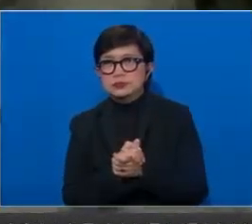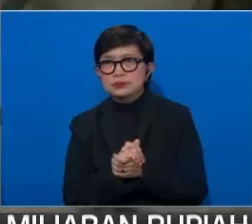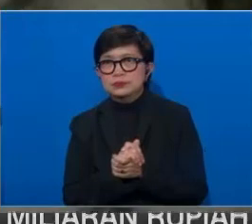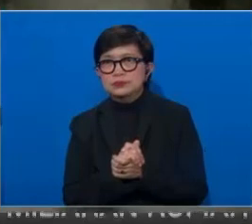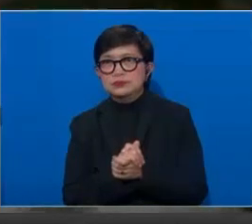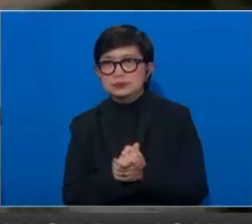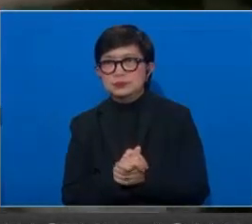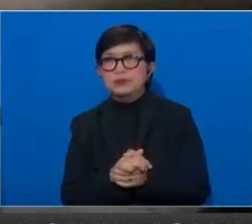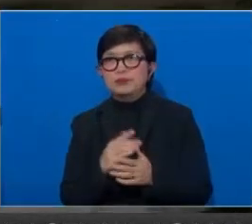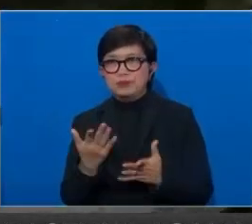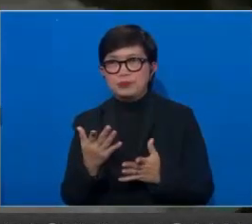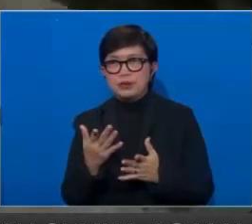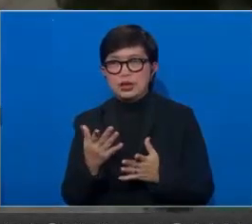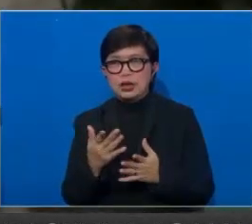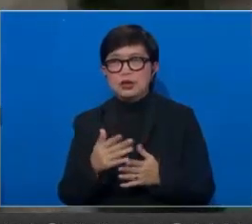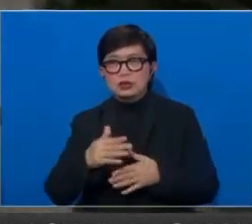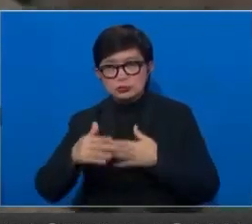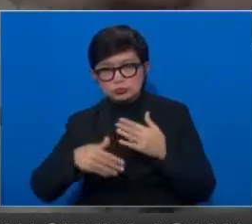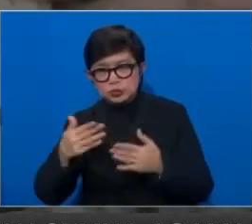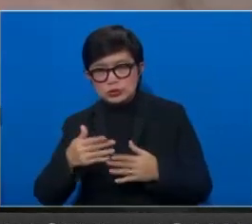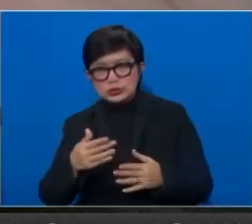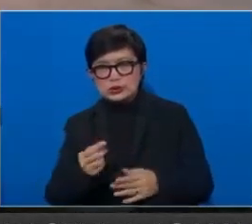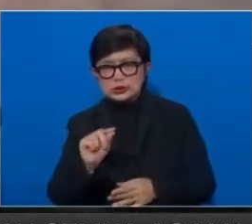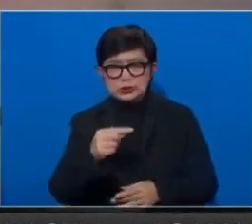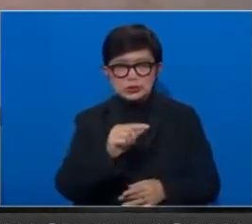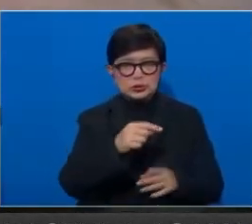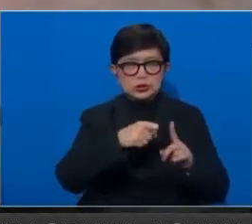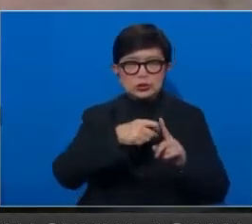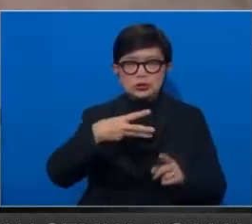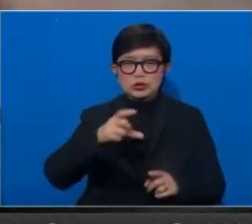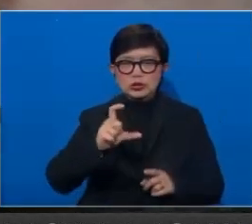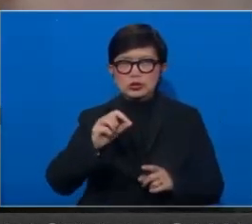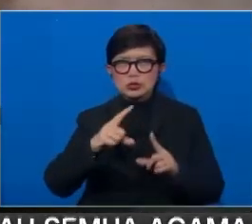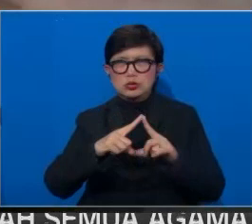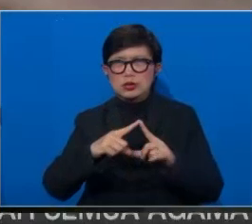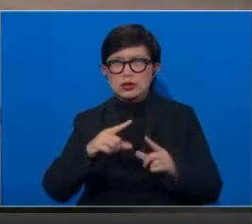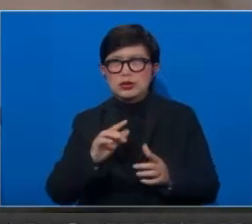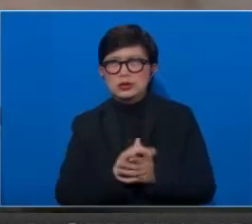kecoa di Madura. Pelanggannya banyak dari Jawa dan Bali. Harga kecoa dubia per kilo kisaran